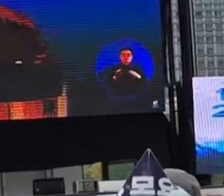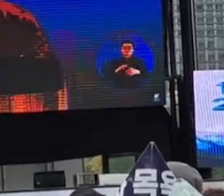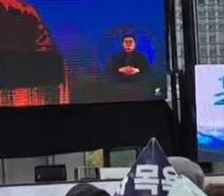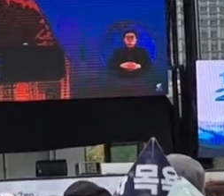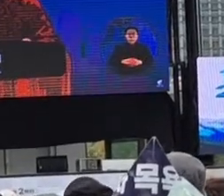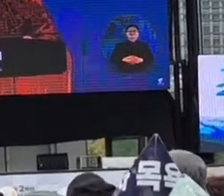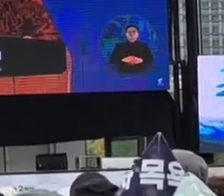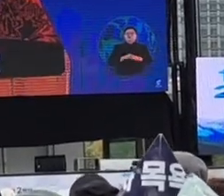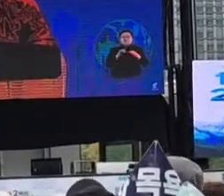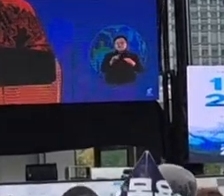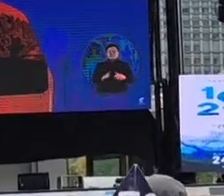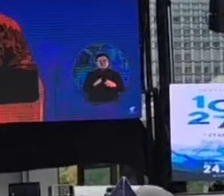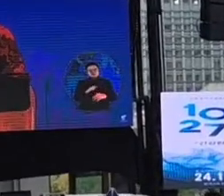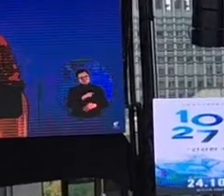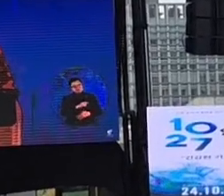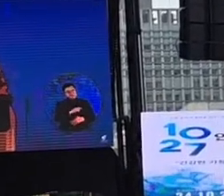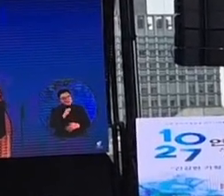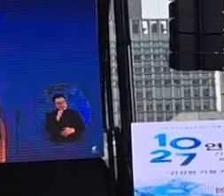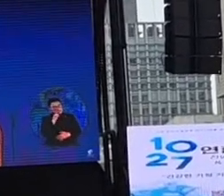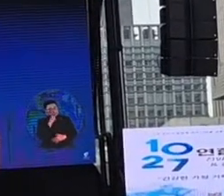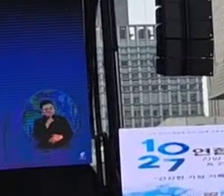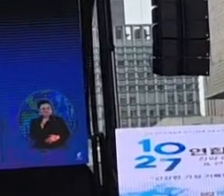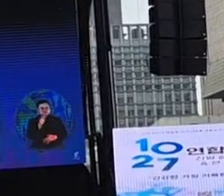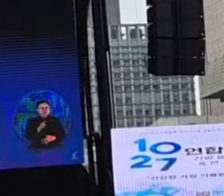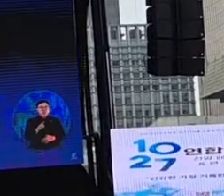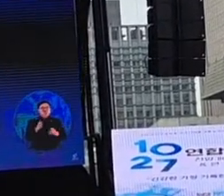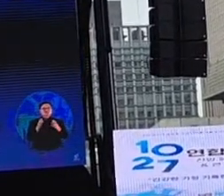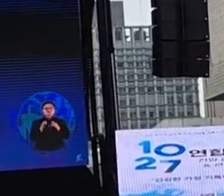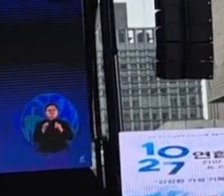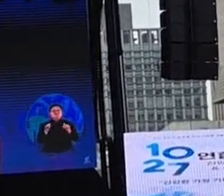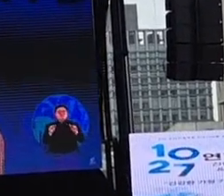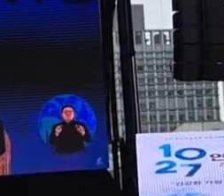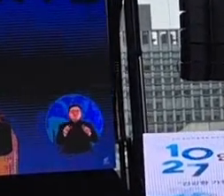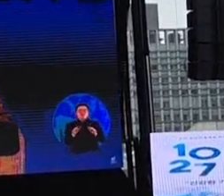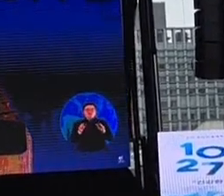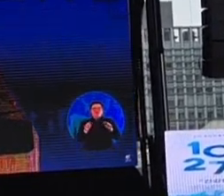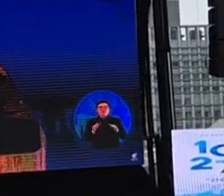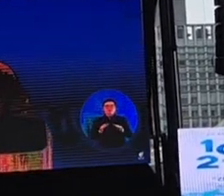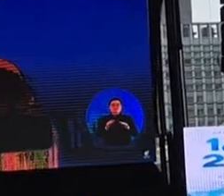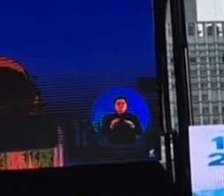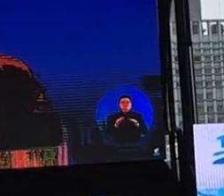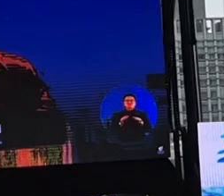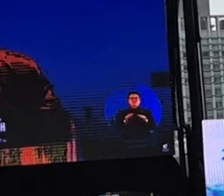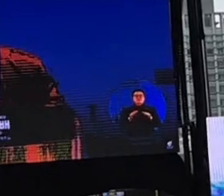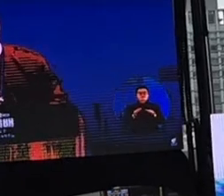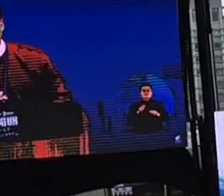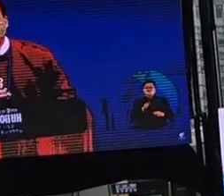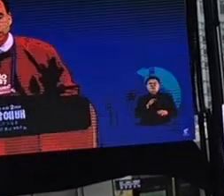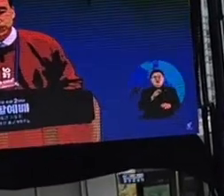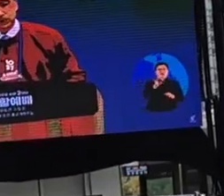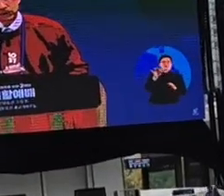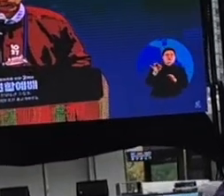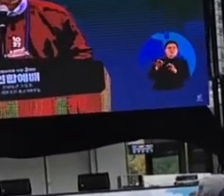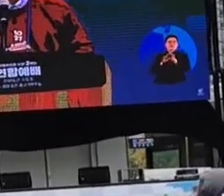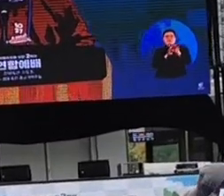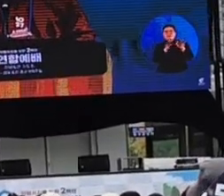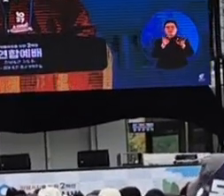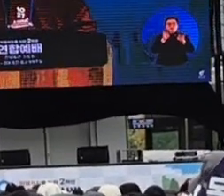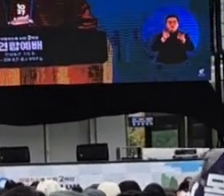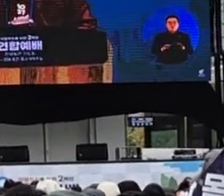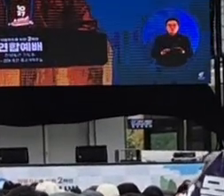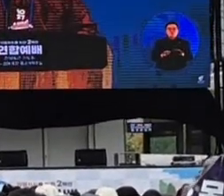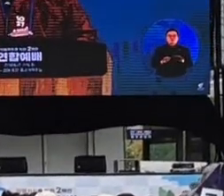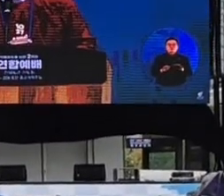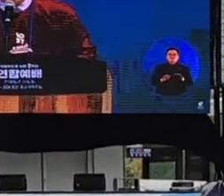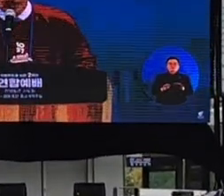세상은 비웃고 있을 것입니다. 이렇게 많은 분들이 모여서 소리를 내어도 오늘 저녁